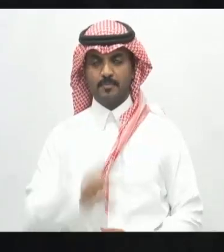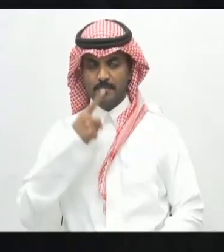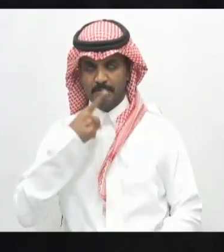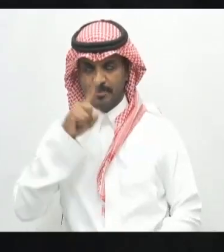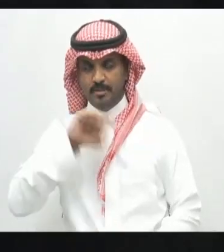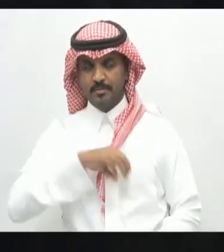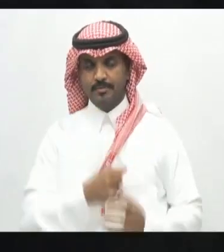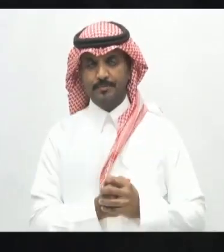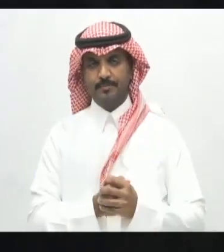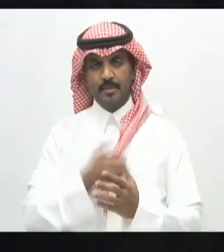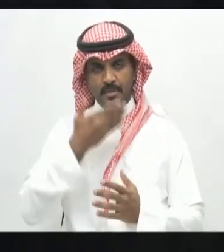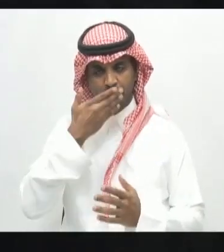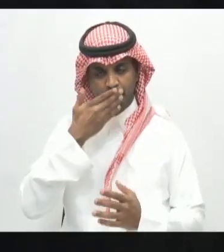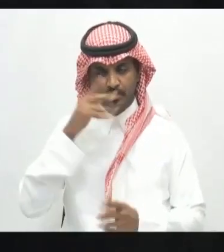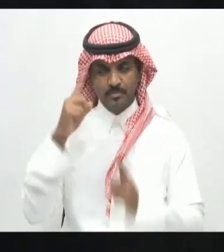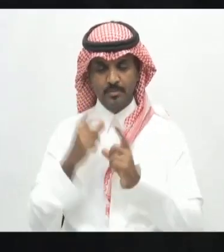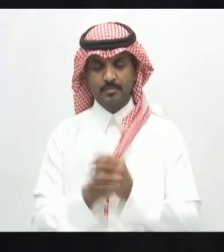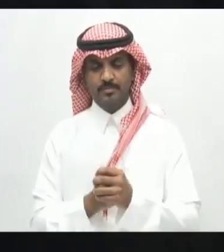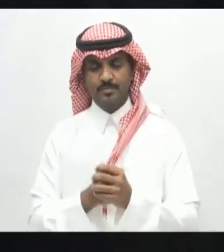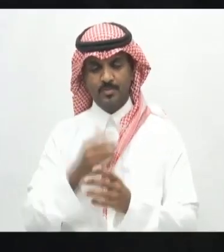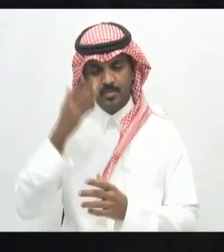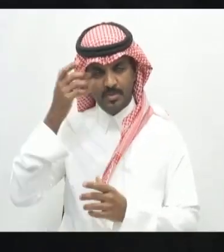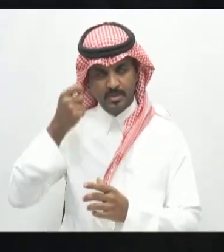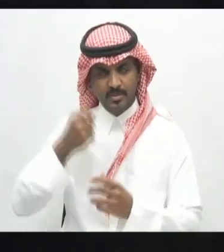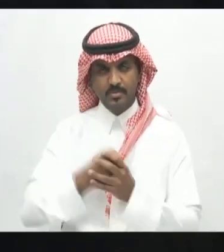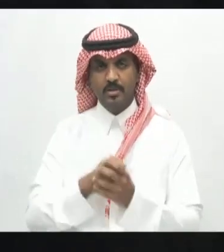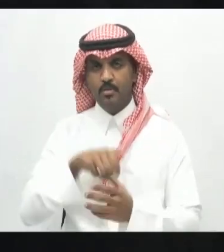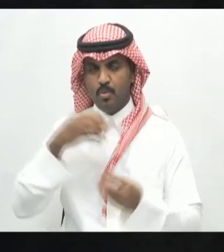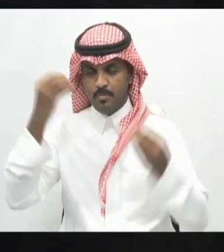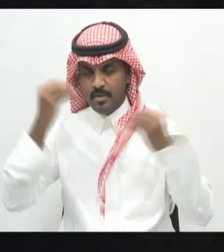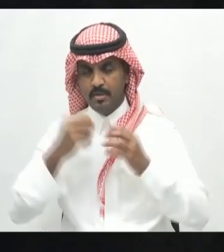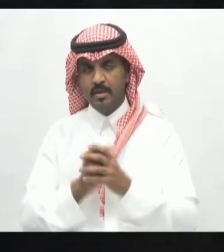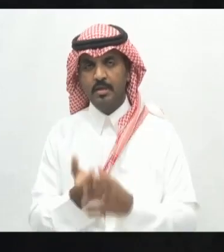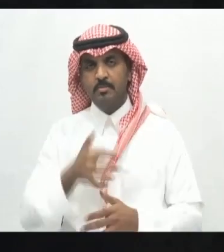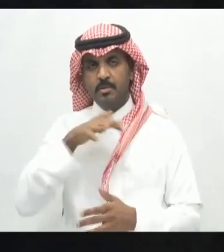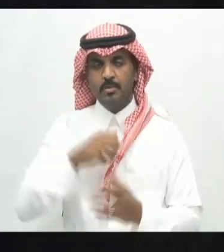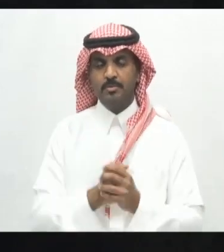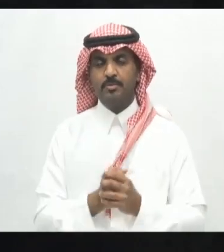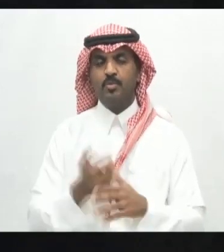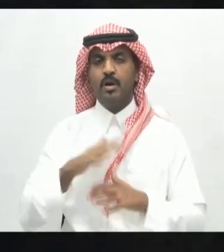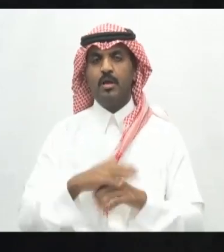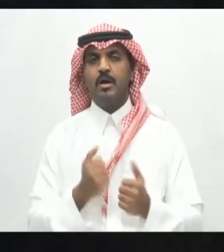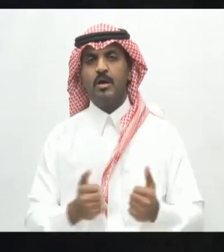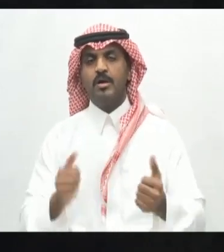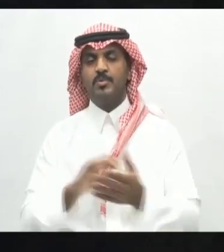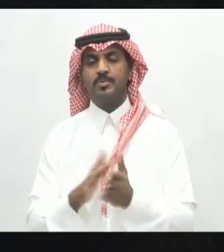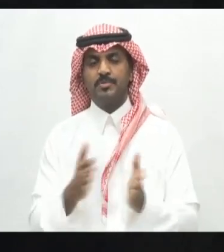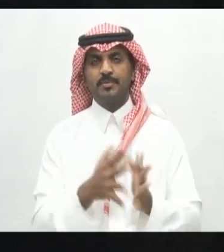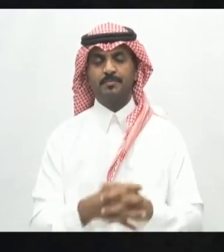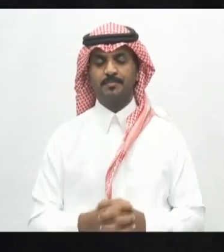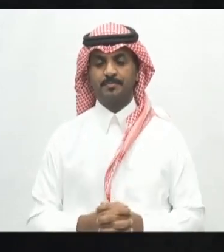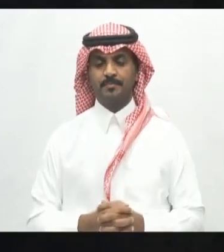بسم الله الرحمن الرحيم الحمد لله رب العالمين وصلى الله وسلم وبارك على نبينا محمد وعلى اله وصحبه